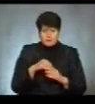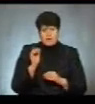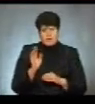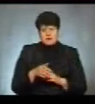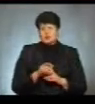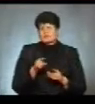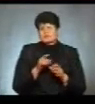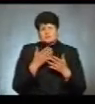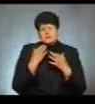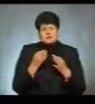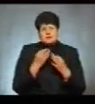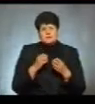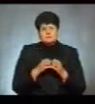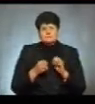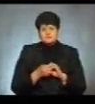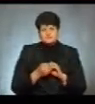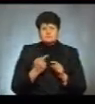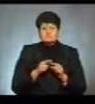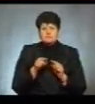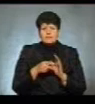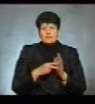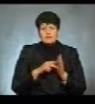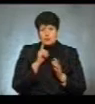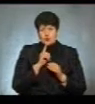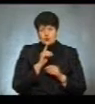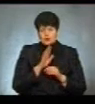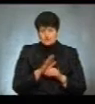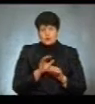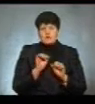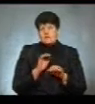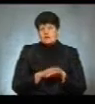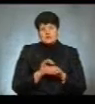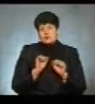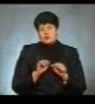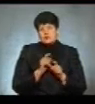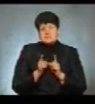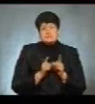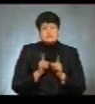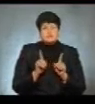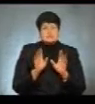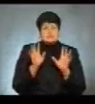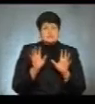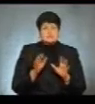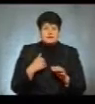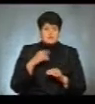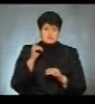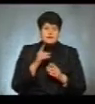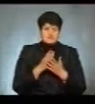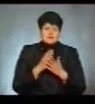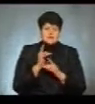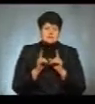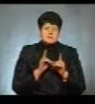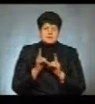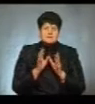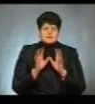Тут немає ніякої застороги в цьому плані. Поки що, ну, фактично може змінитися будь-який час законодавства. Я знаю, є деякі зміни по закону,